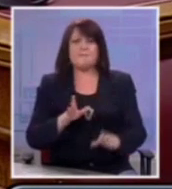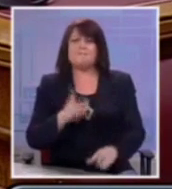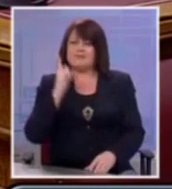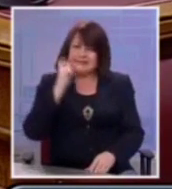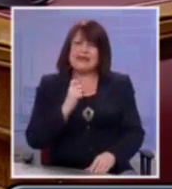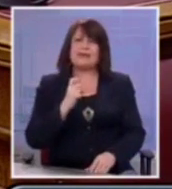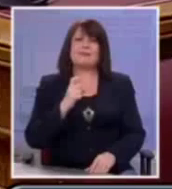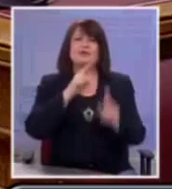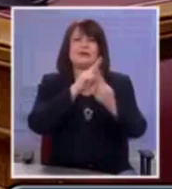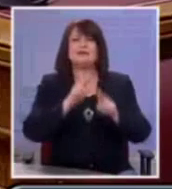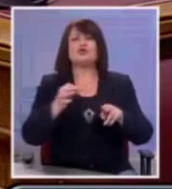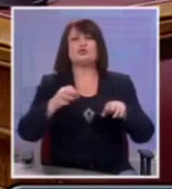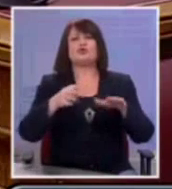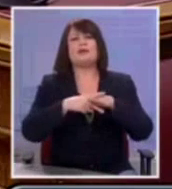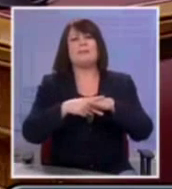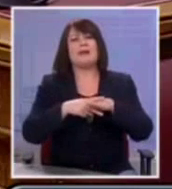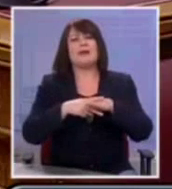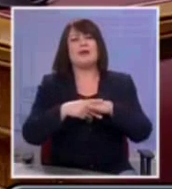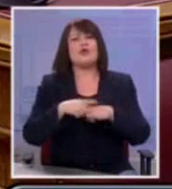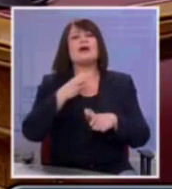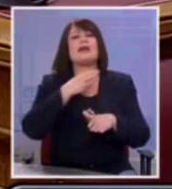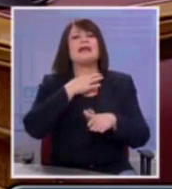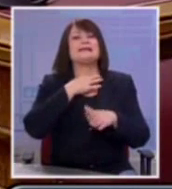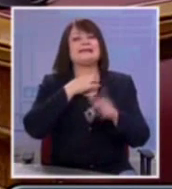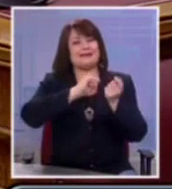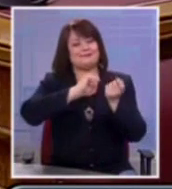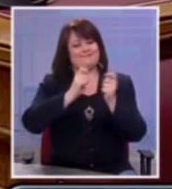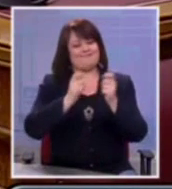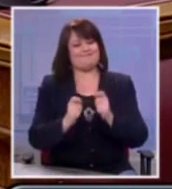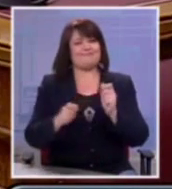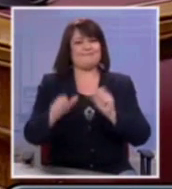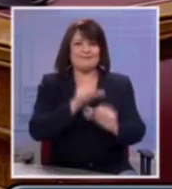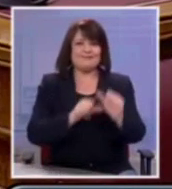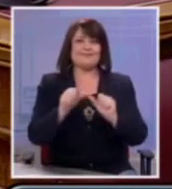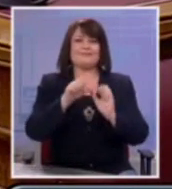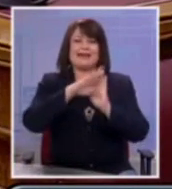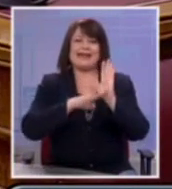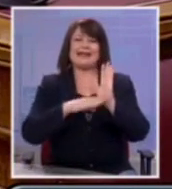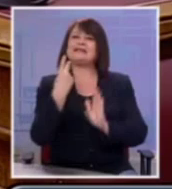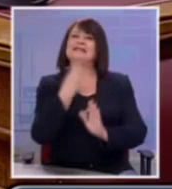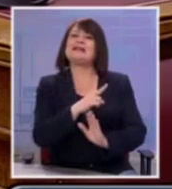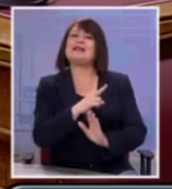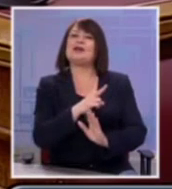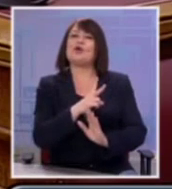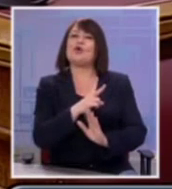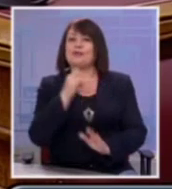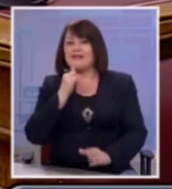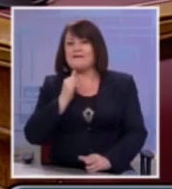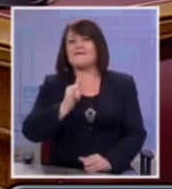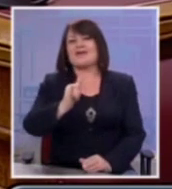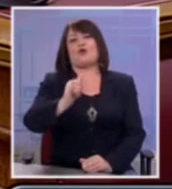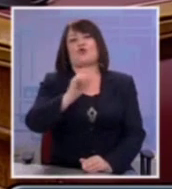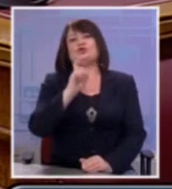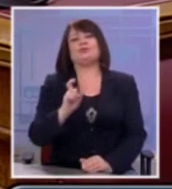το Ταμείο χρειάστηκε να τροποποιήσει το καστατικό του σχετικά με το κριτήριο της βιωσιμότητας του